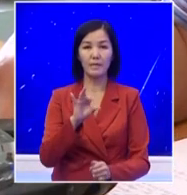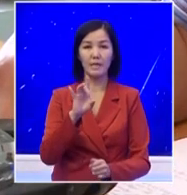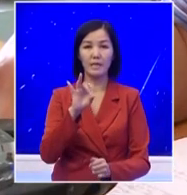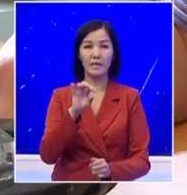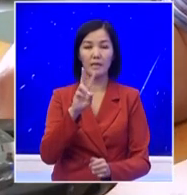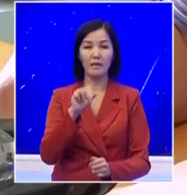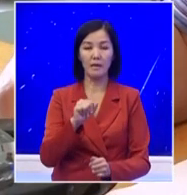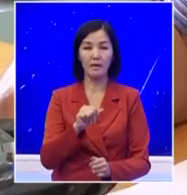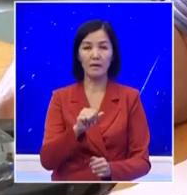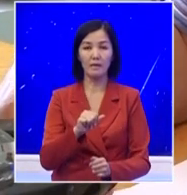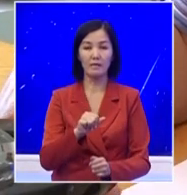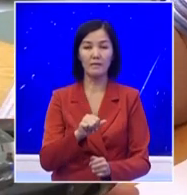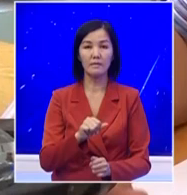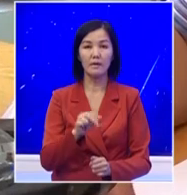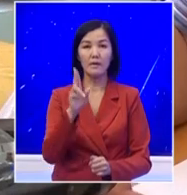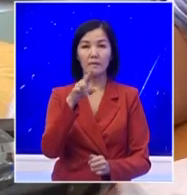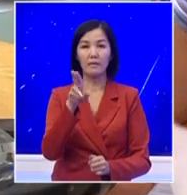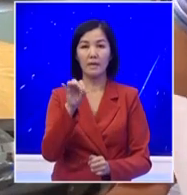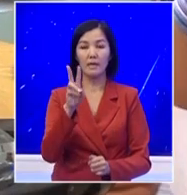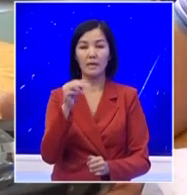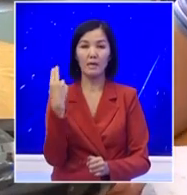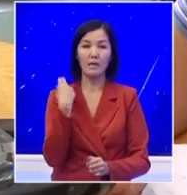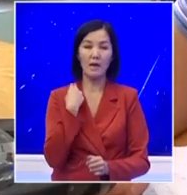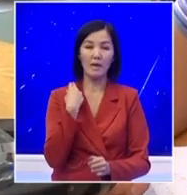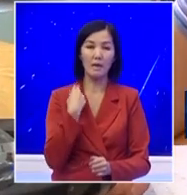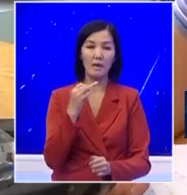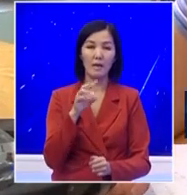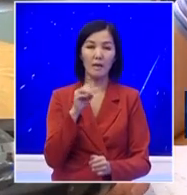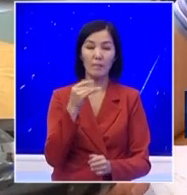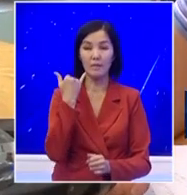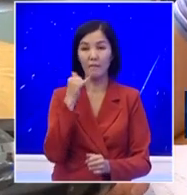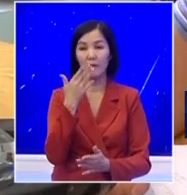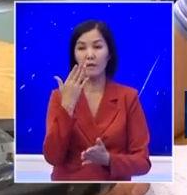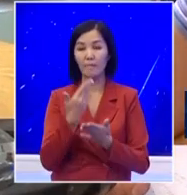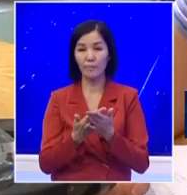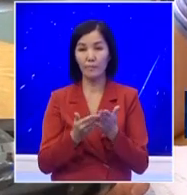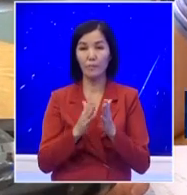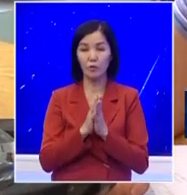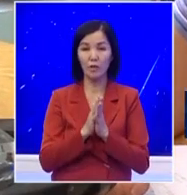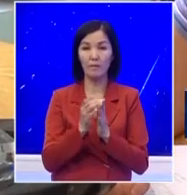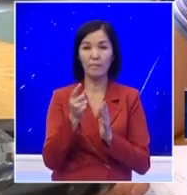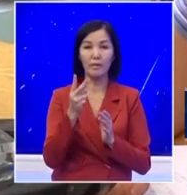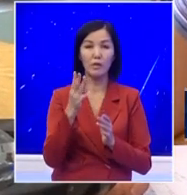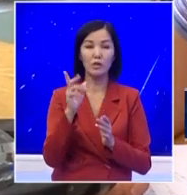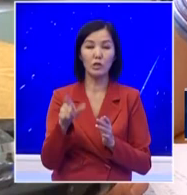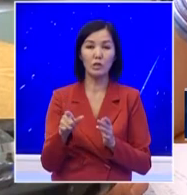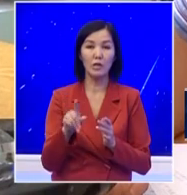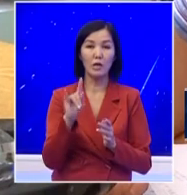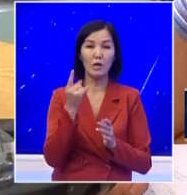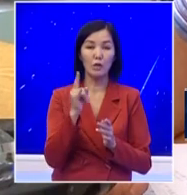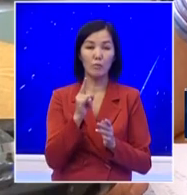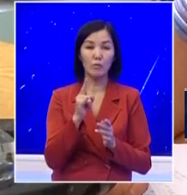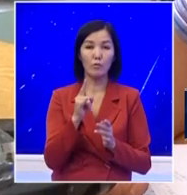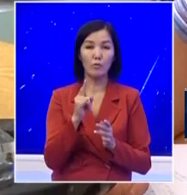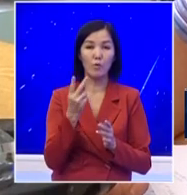Владимировна Дяченко, Салаев Таниардан алимент өндіріп алу ісі бойынша бізбен байланысқа шықты. Борышкер бірнеше жыл бойы баласына алимент төлемей келген.